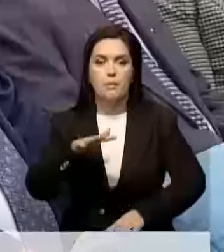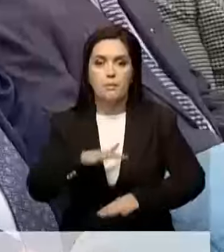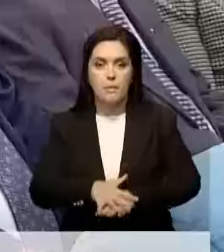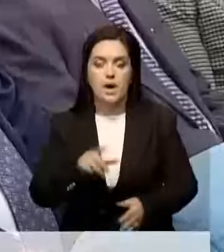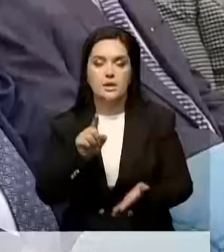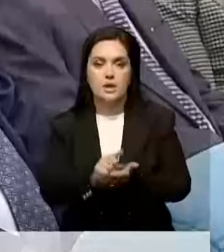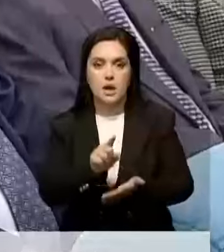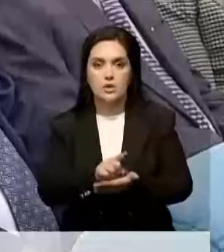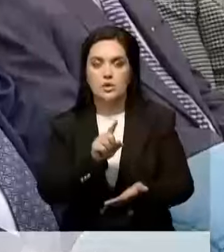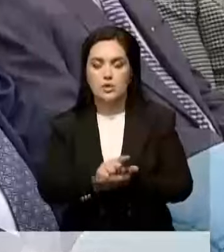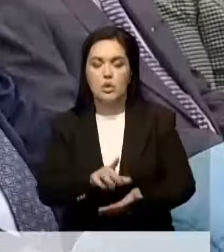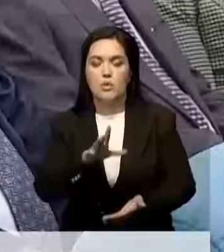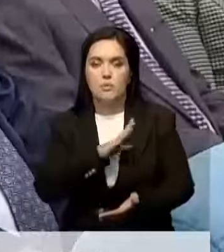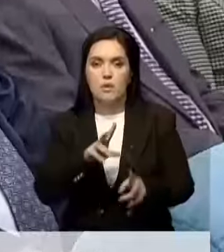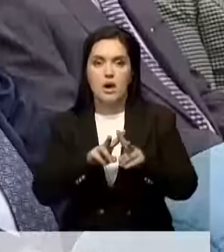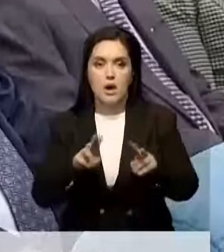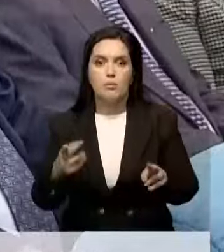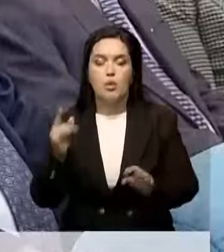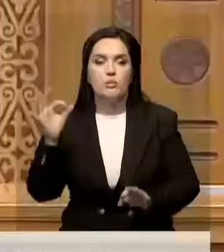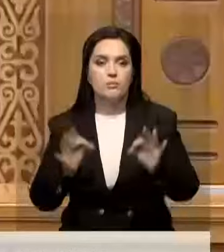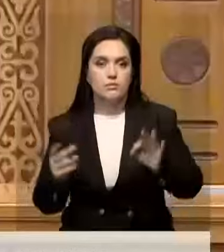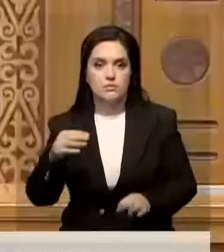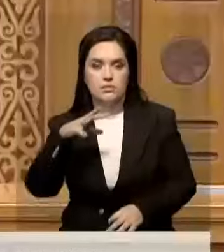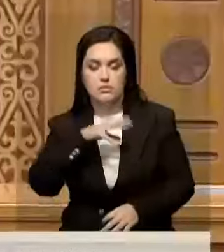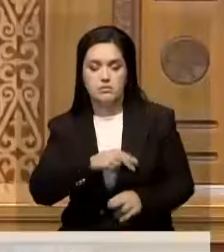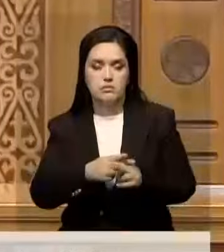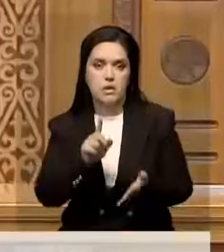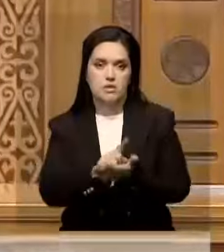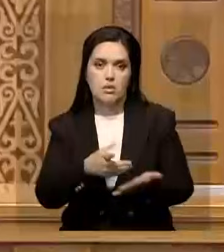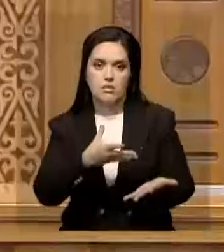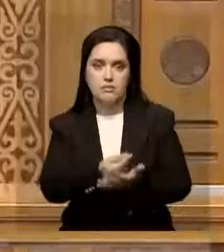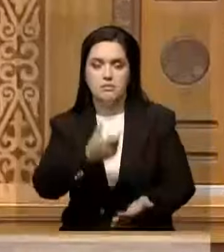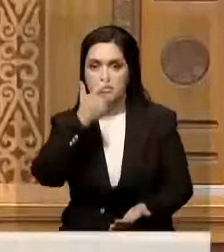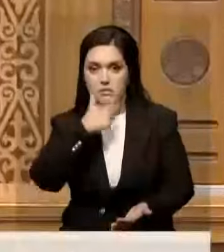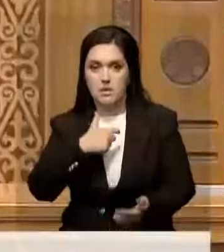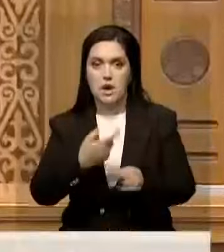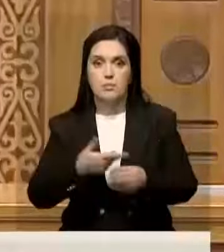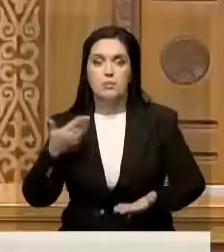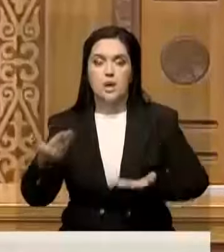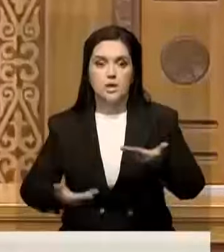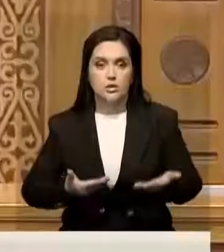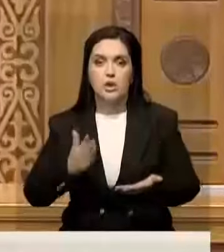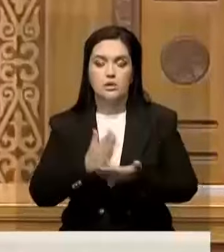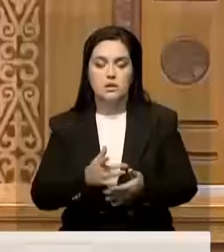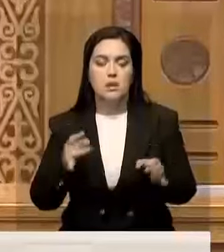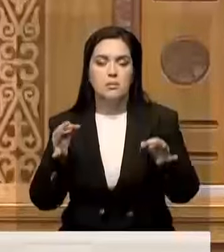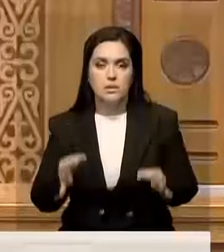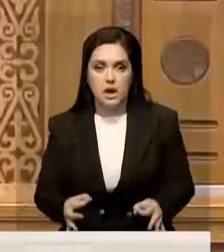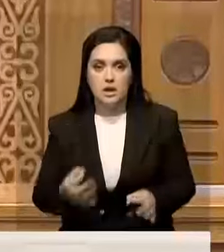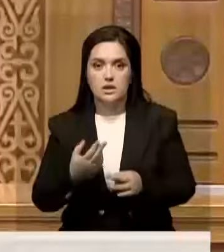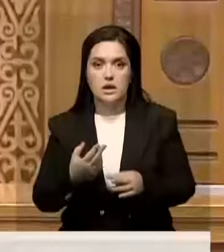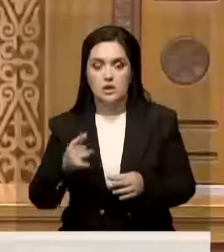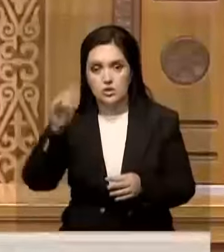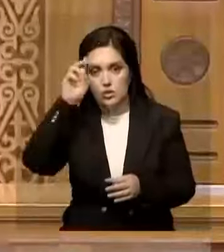налоги должны быть соразмерны дивидендам их акционеров. Данный подход выглядит особенно логичным на